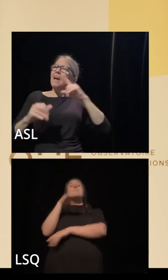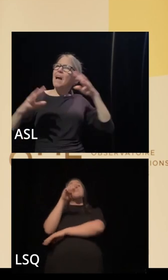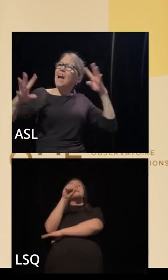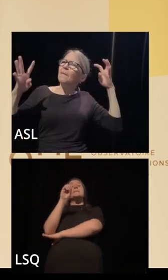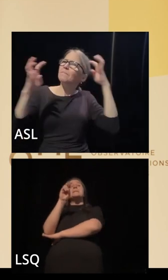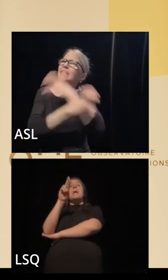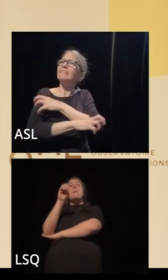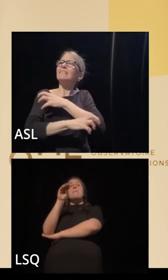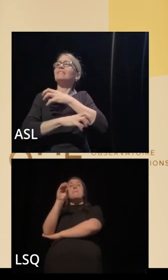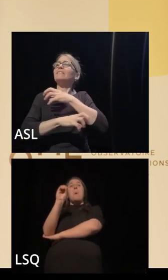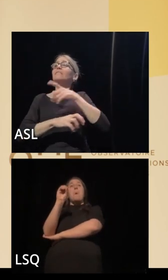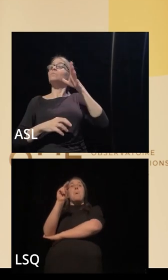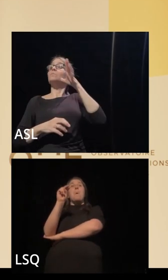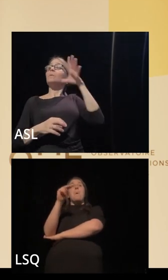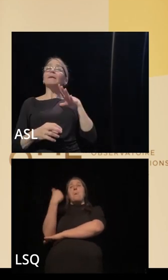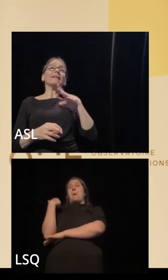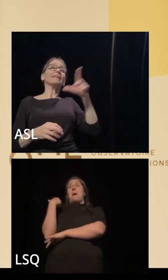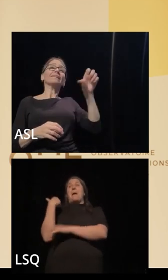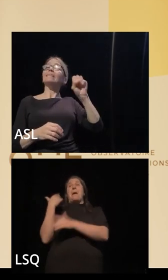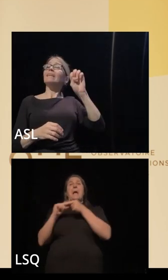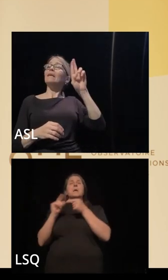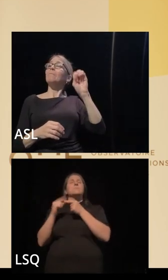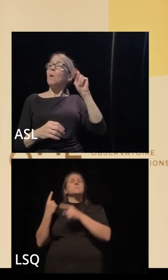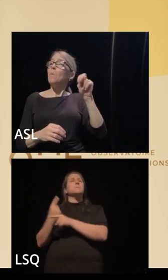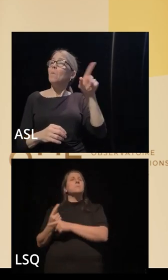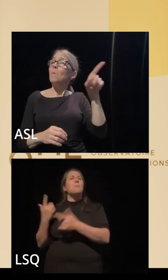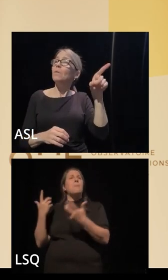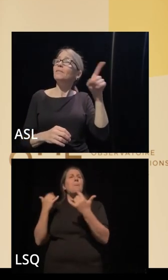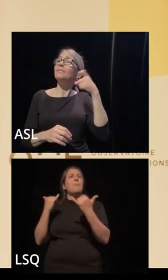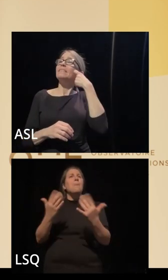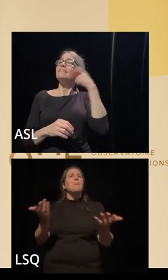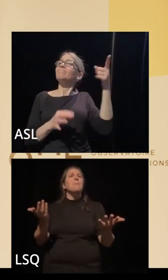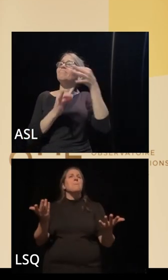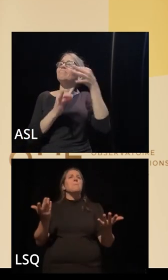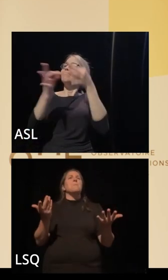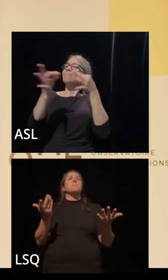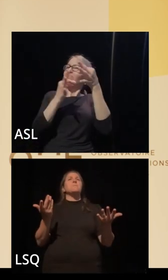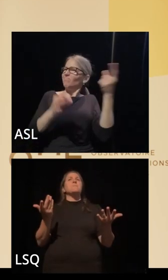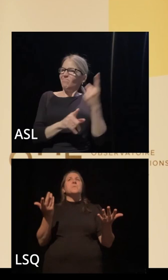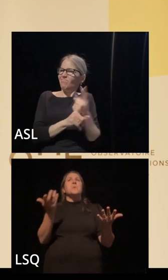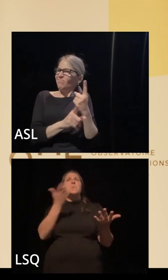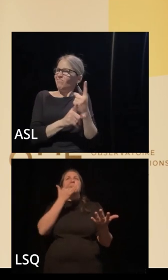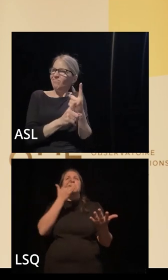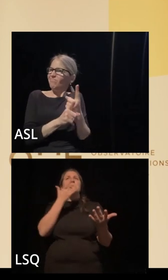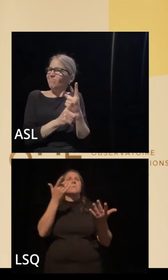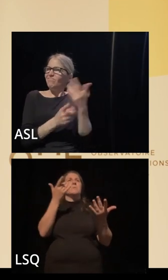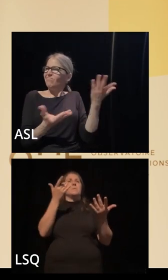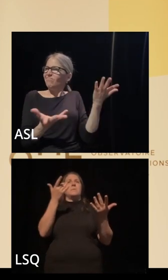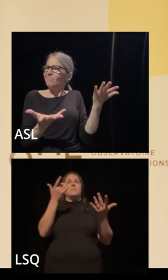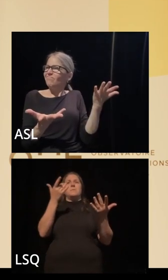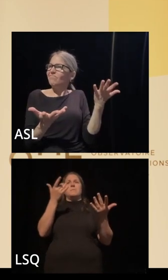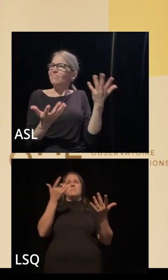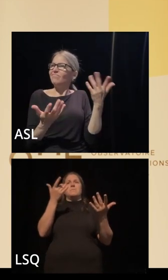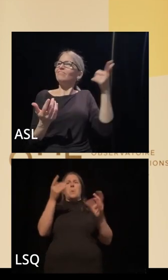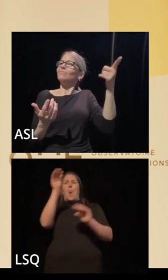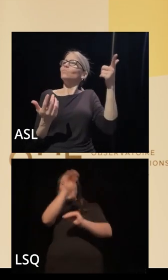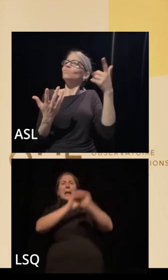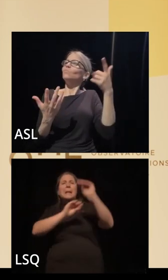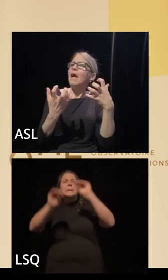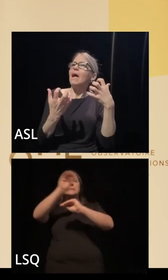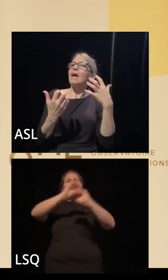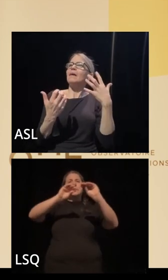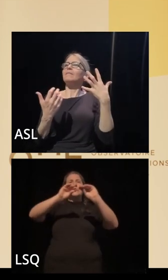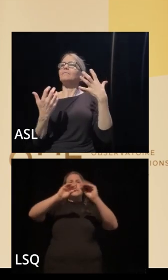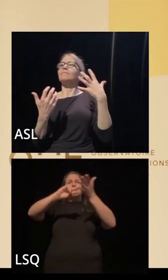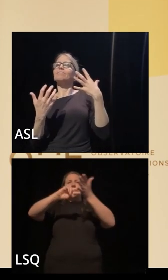Et troisième point, toute cette volonté de générer du récit quand même, de produire du sens, d'organiser le sens.